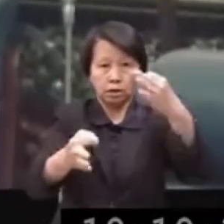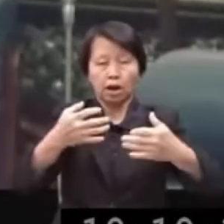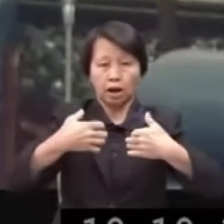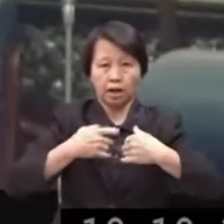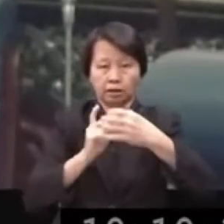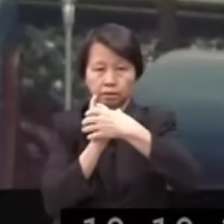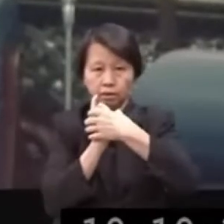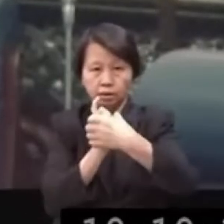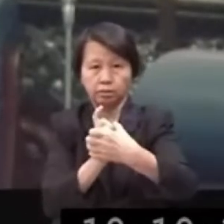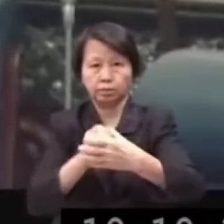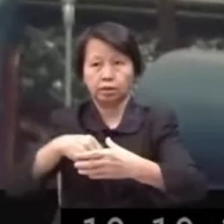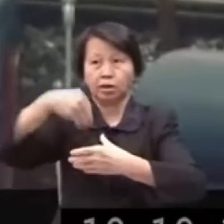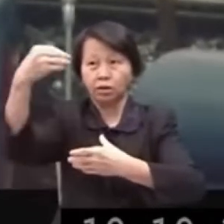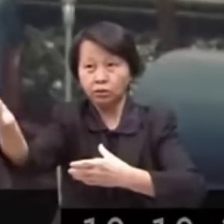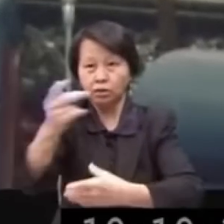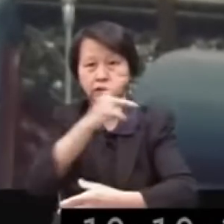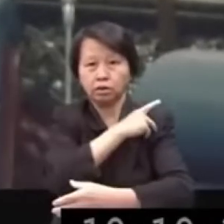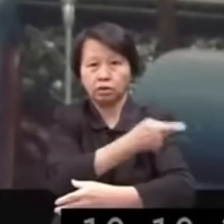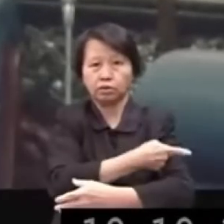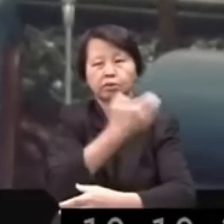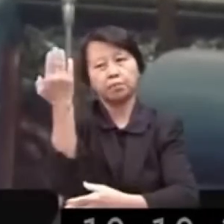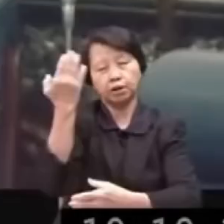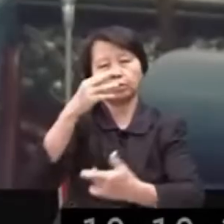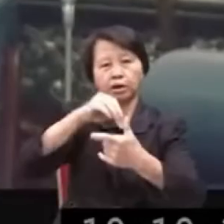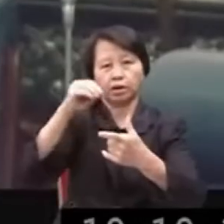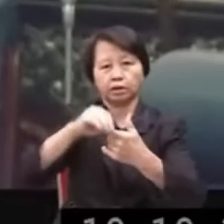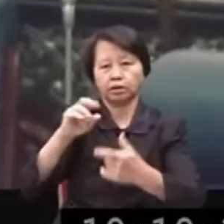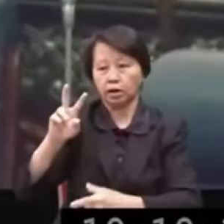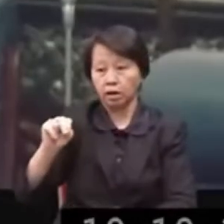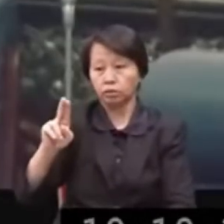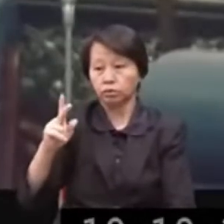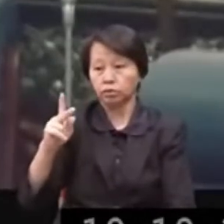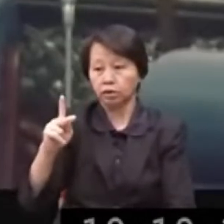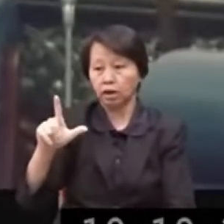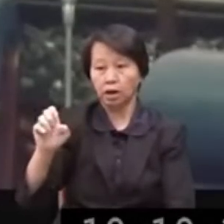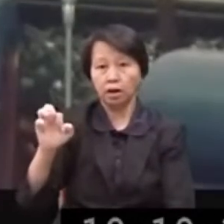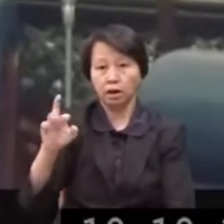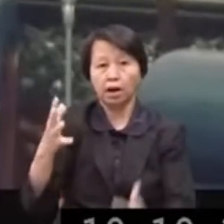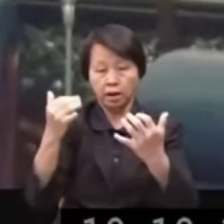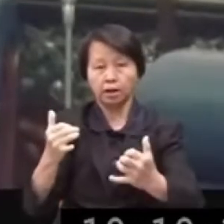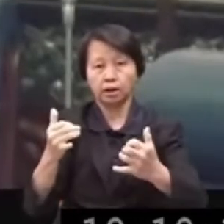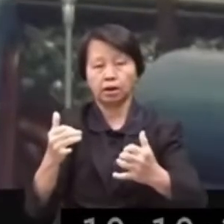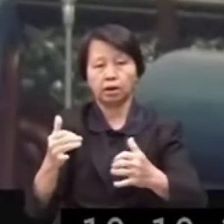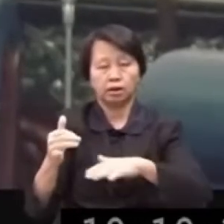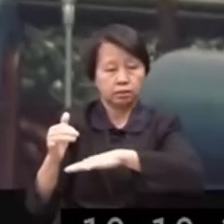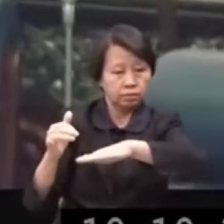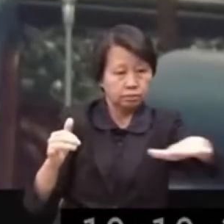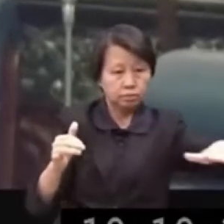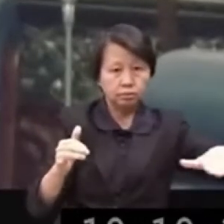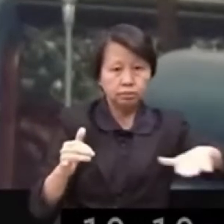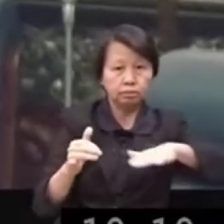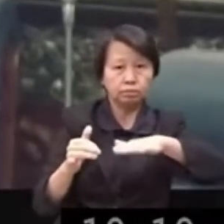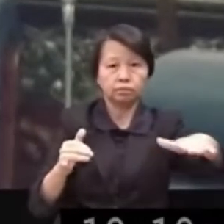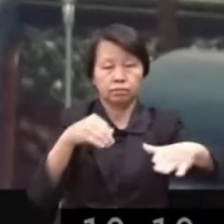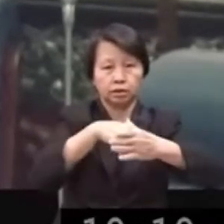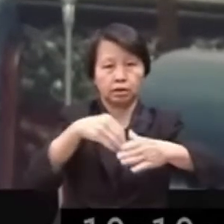kapal selam negara asing sama ada berkuasa konvensional ataupun nuklir yang ingin berlayar di bawah permukaan air di dalam